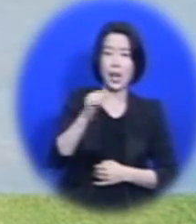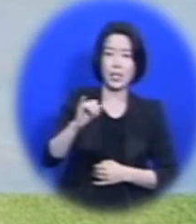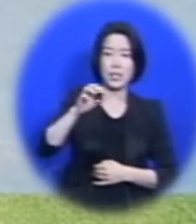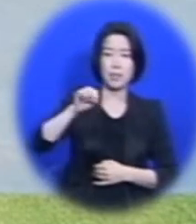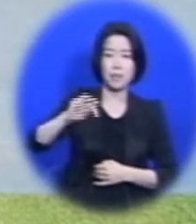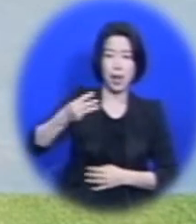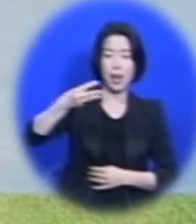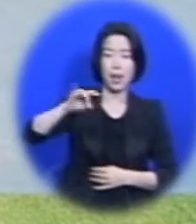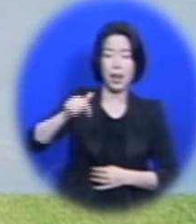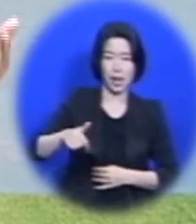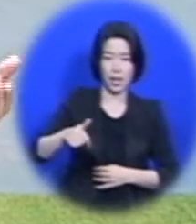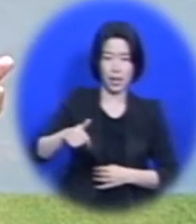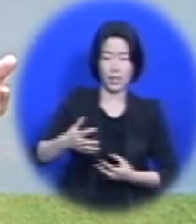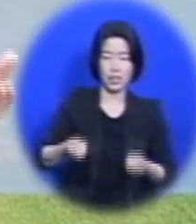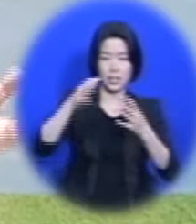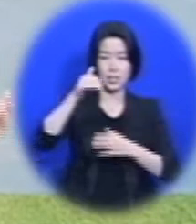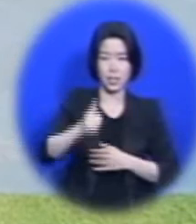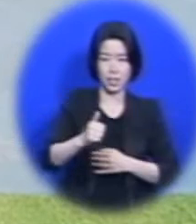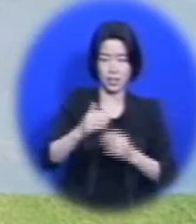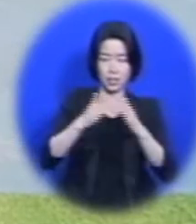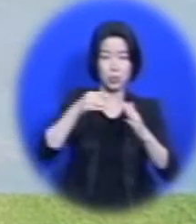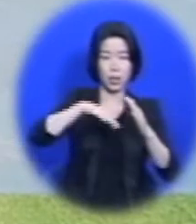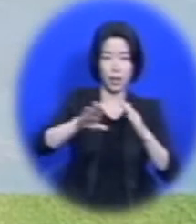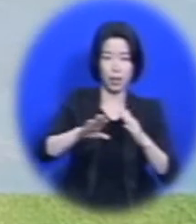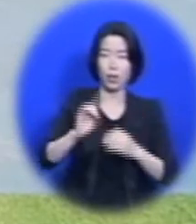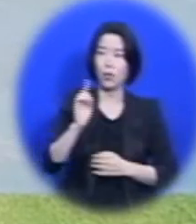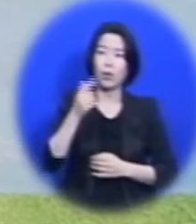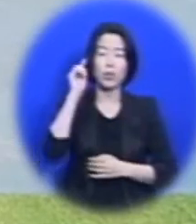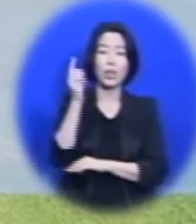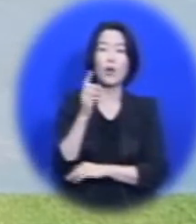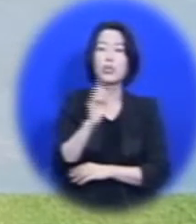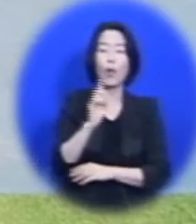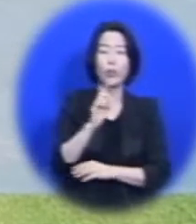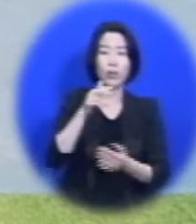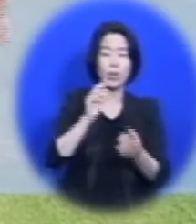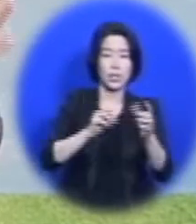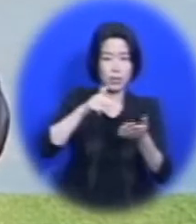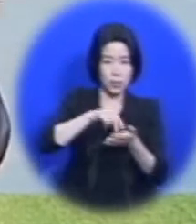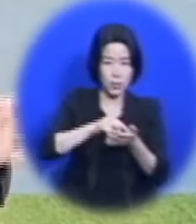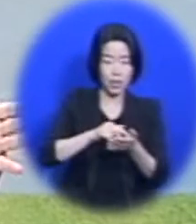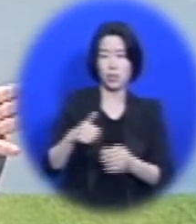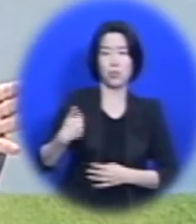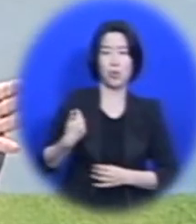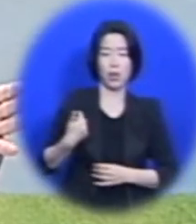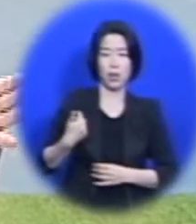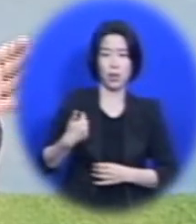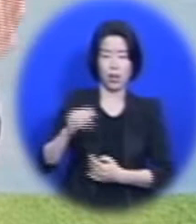이 아이멜렉은 지금 어떤 형편에서 다윗이 왔는지를 모르는 거죠. 다윗은 사울 왕의